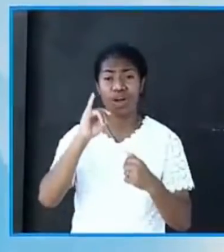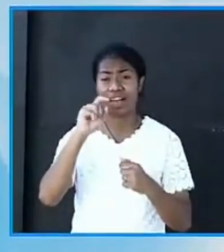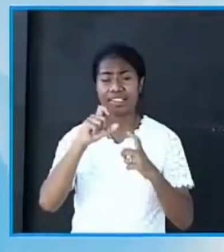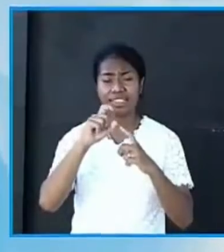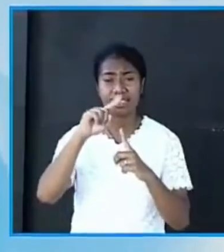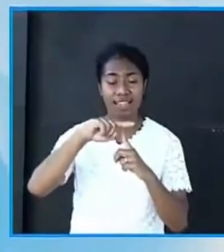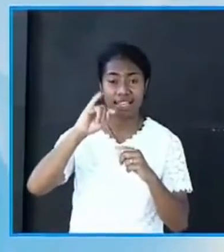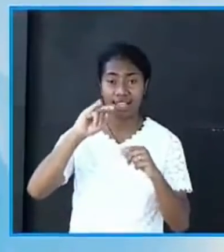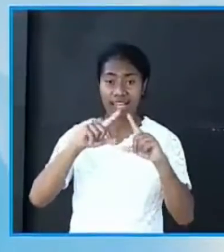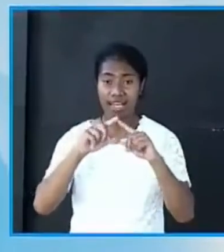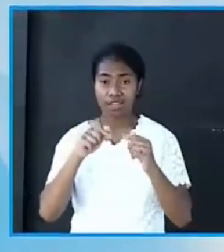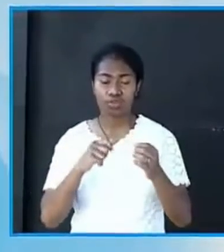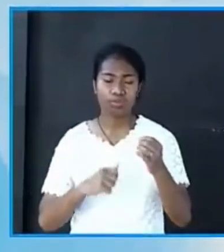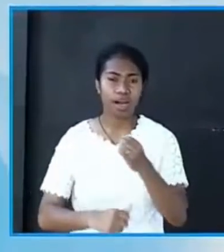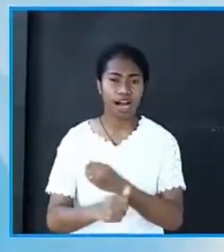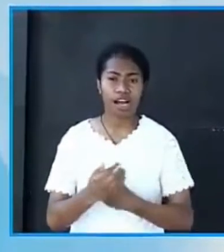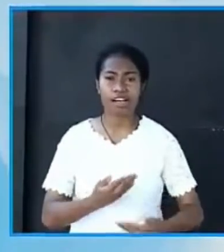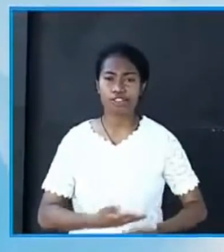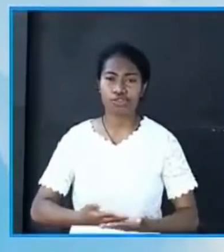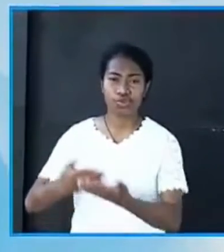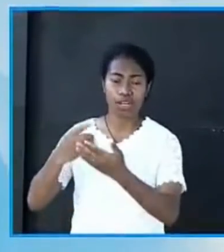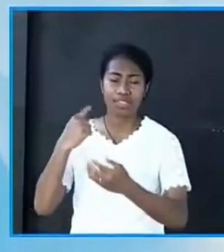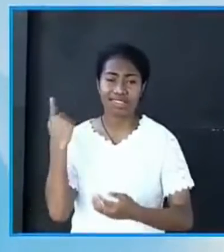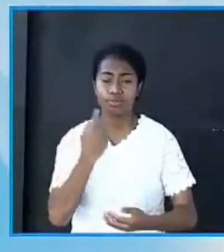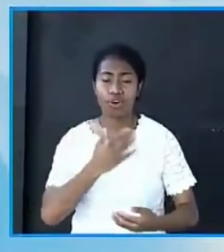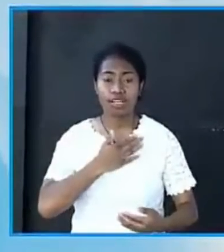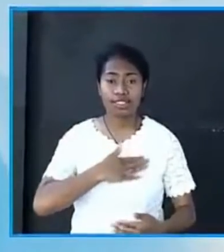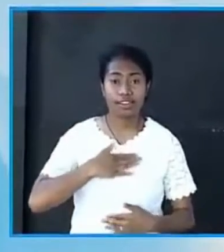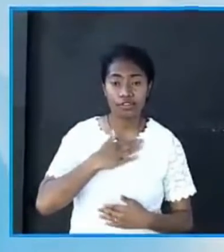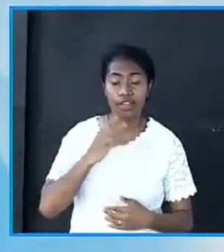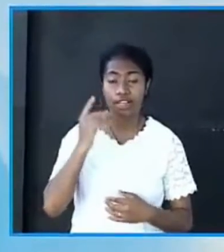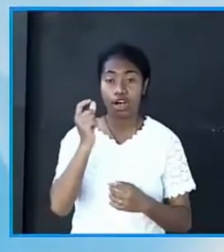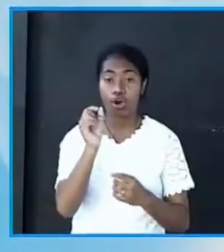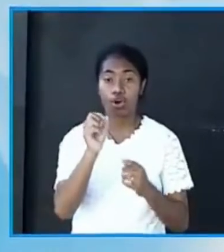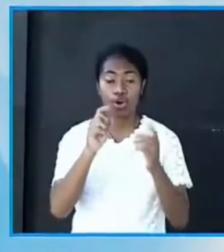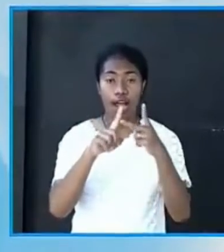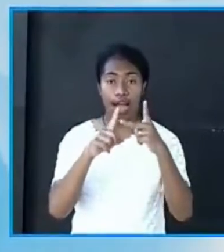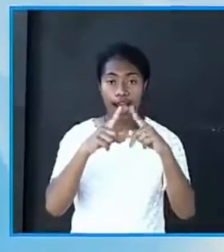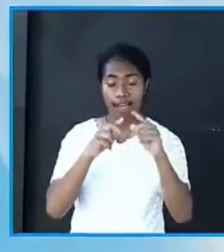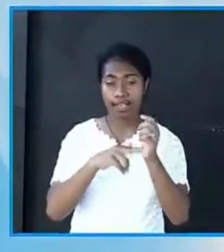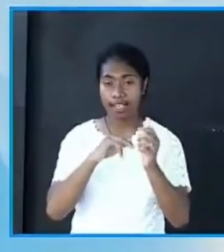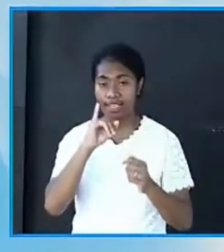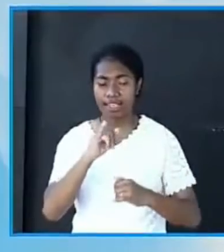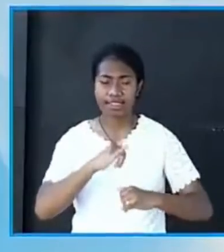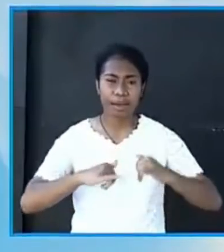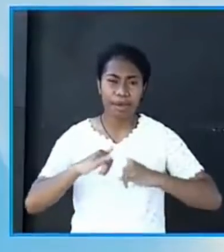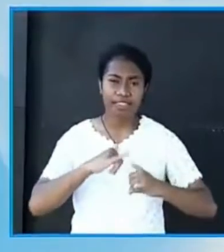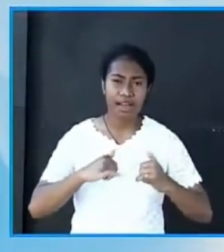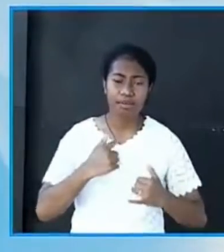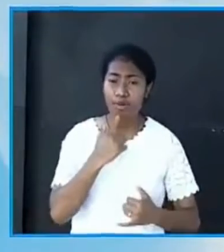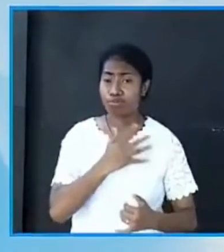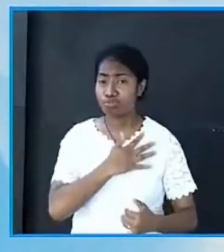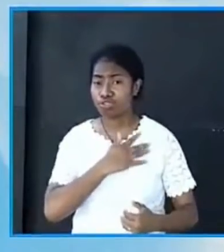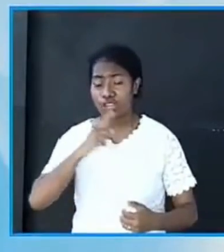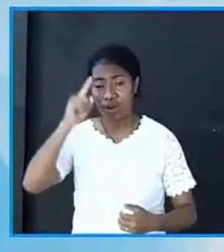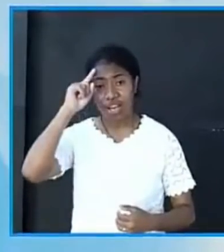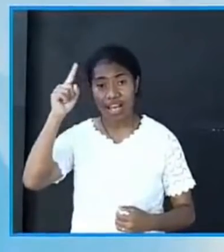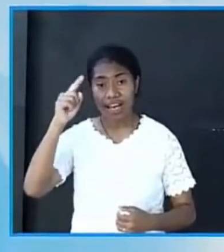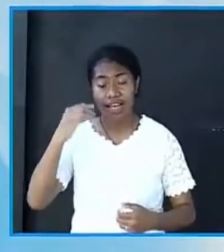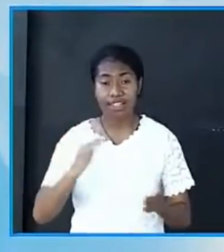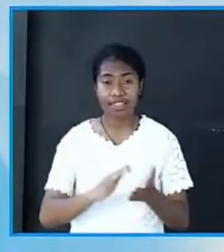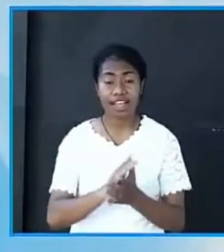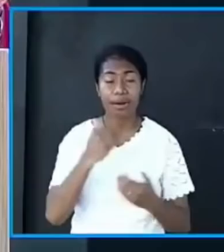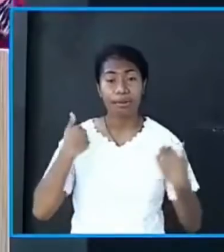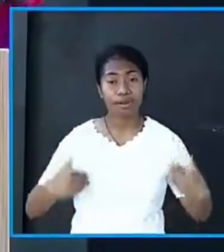mengacu kepada sifat-sifat rohani yang sama-sama dimiliki oleh Allah dan manusia